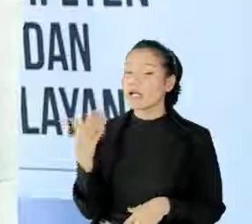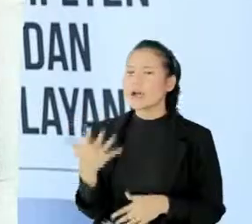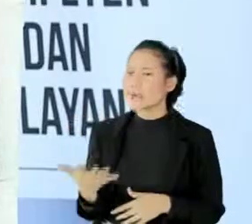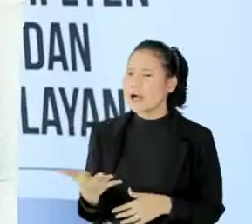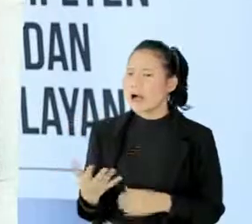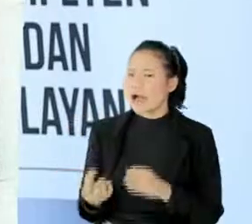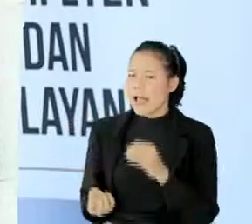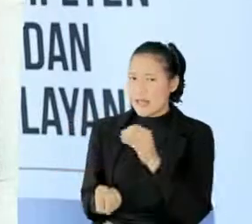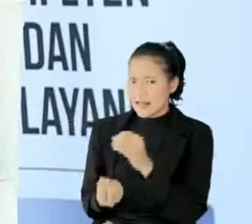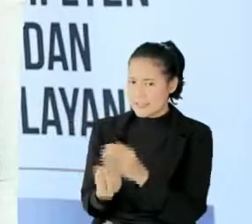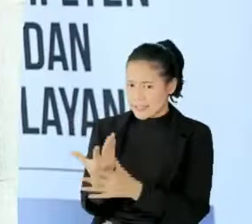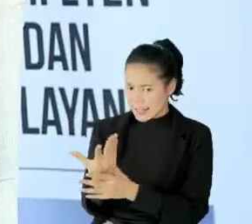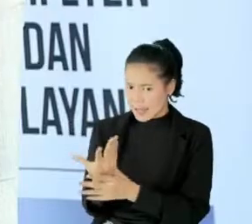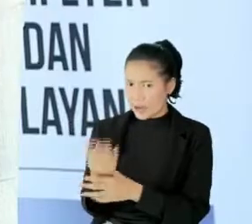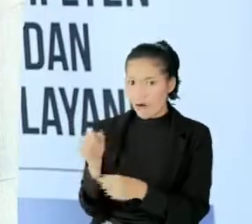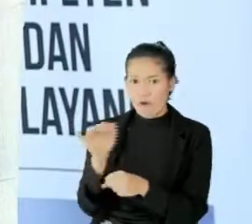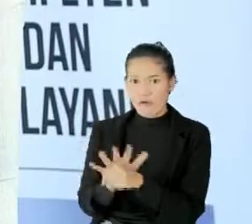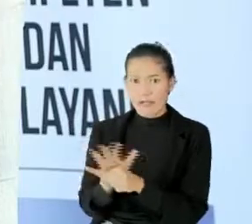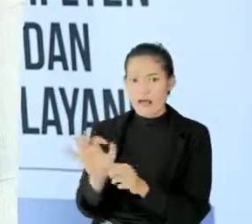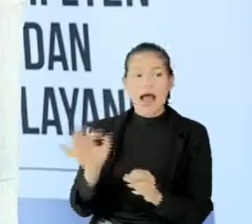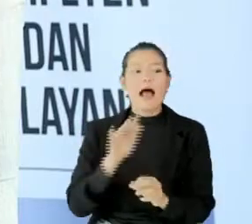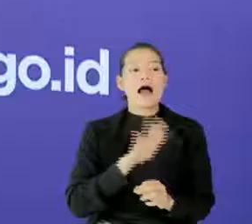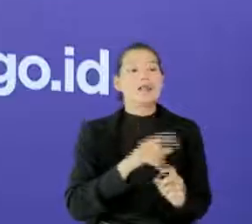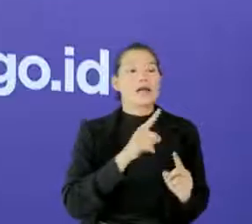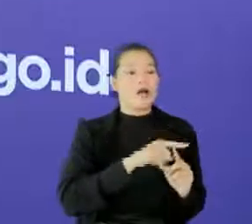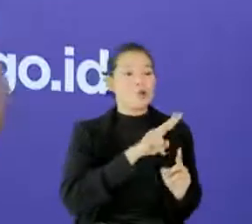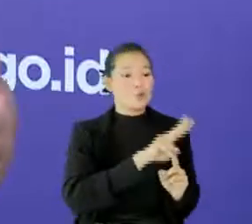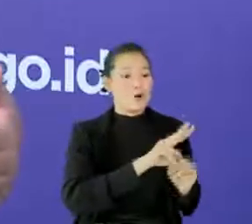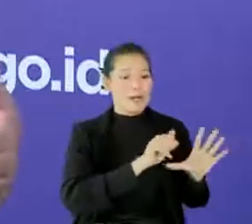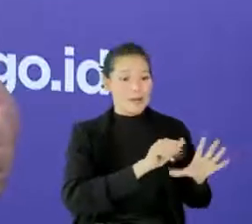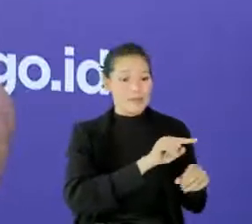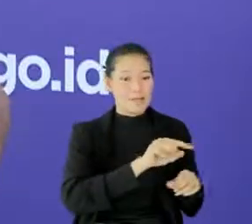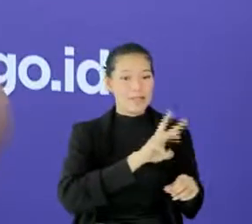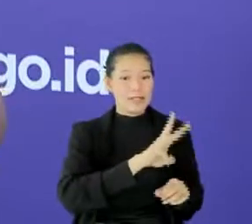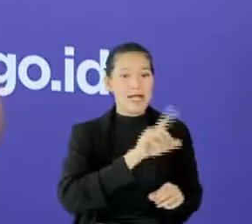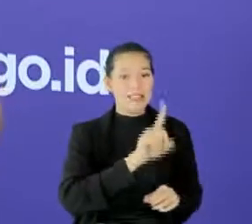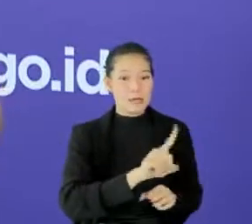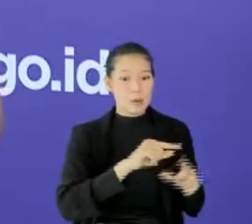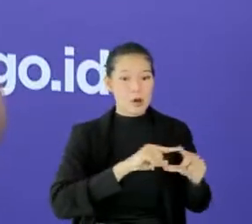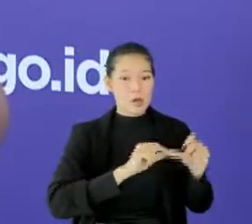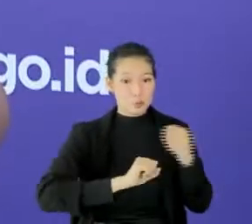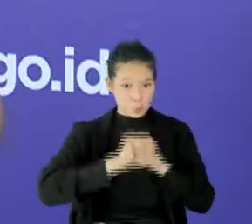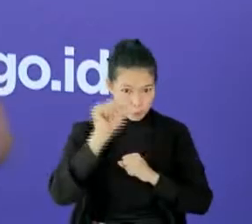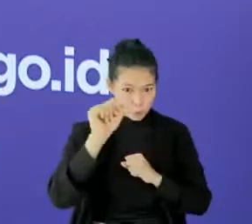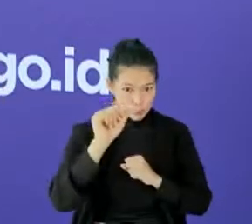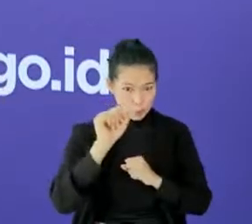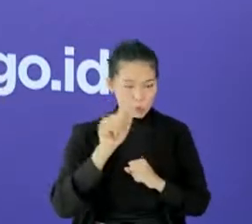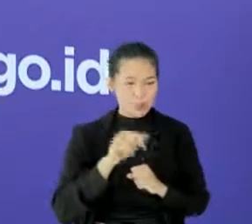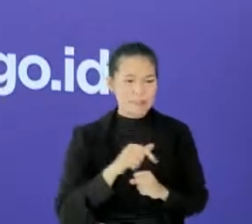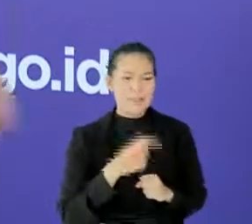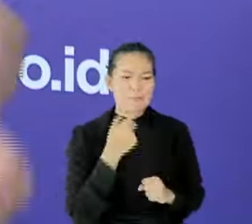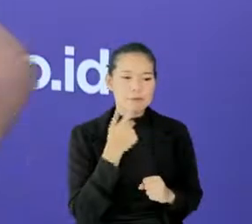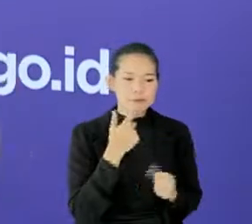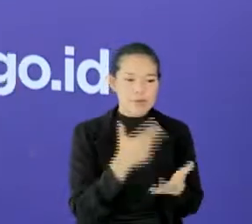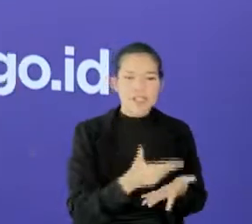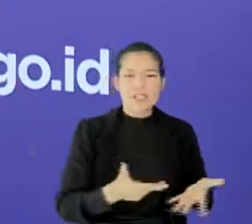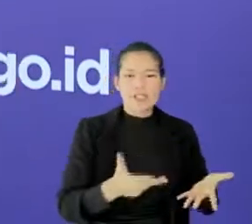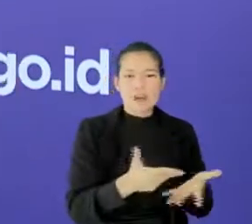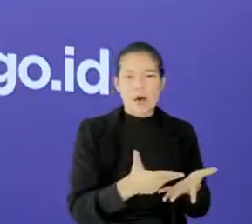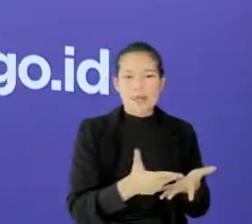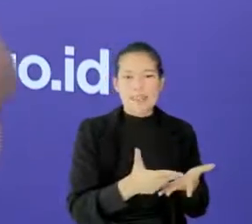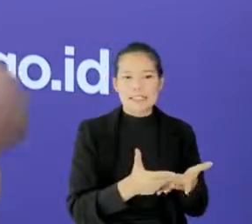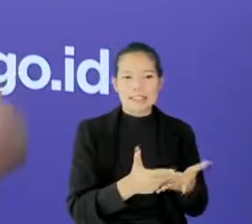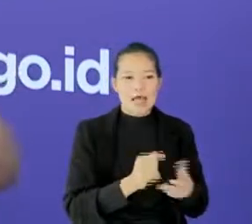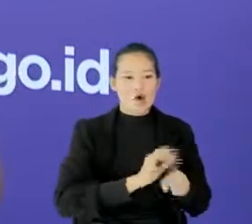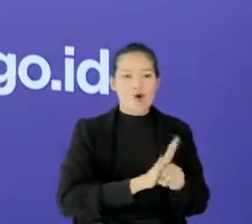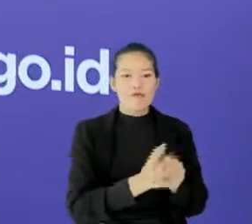Mas, cluster? Nah, jadi dari tanggal 26 sampai 31 Agustus itu kita menciptakan bubble free,